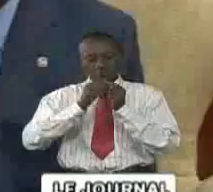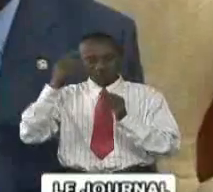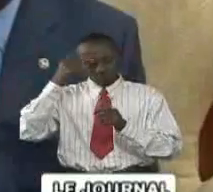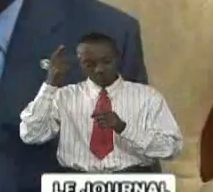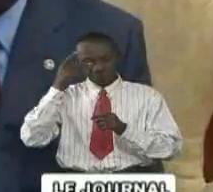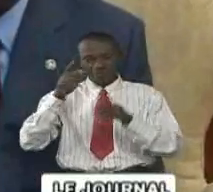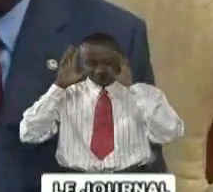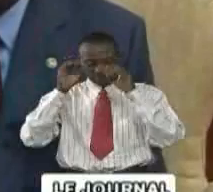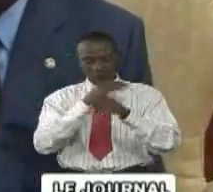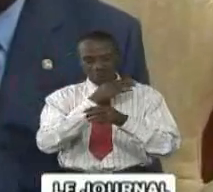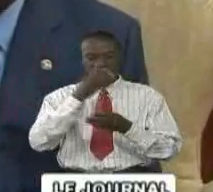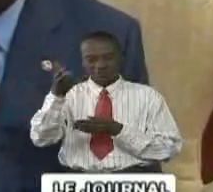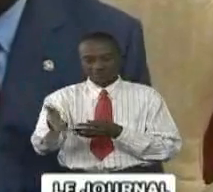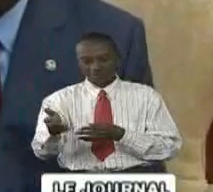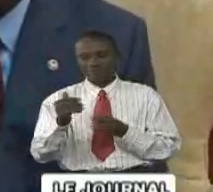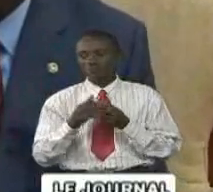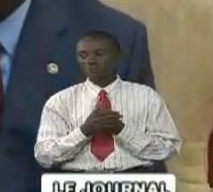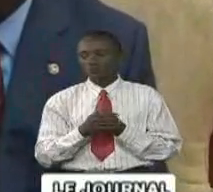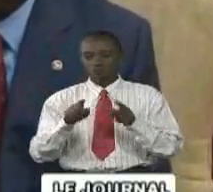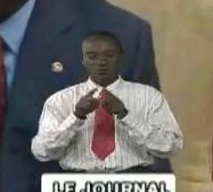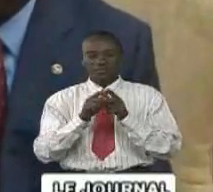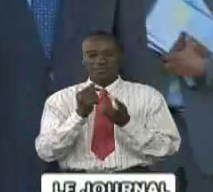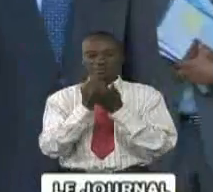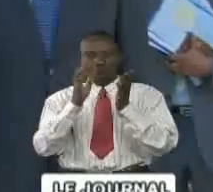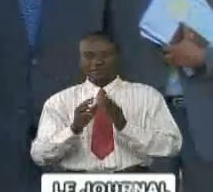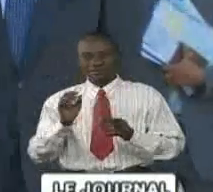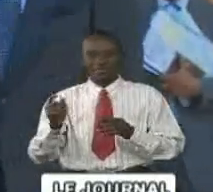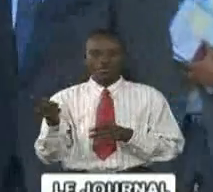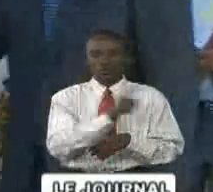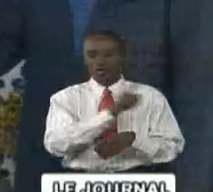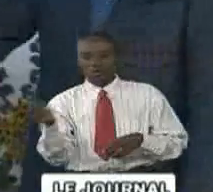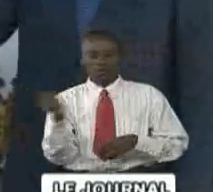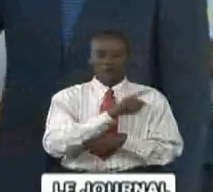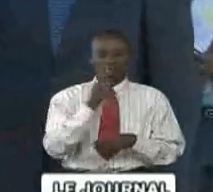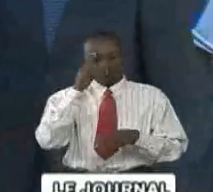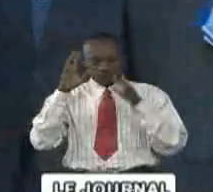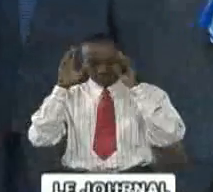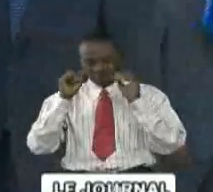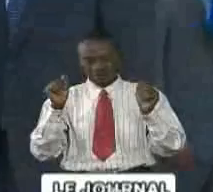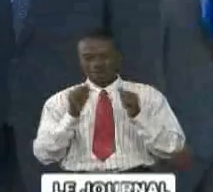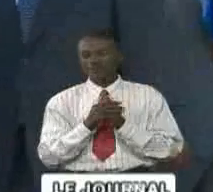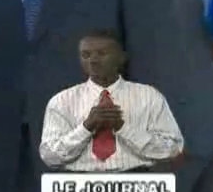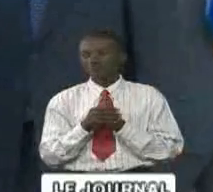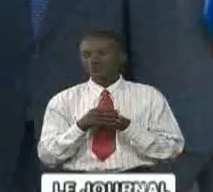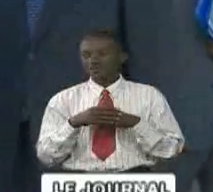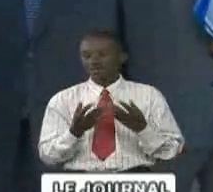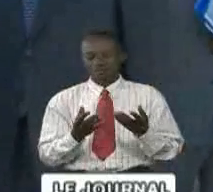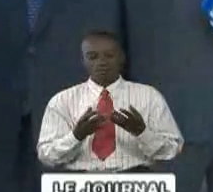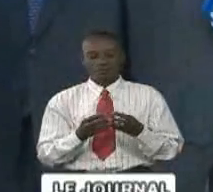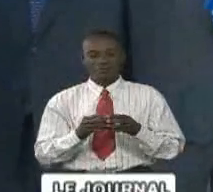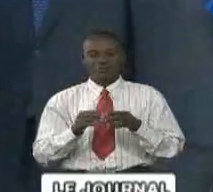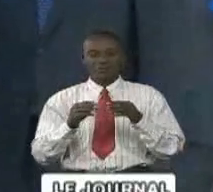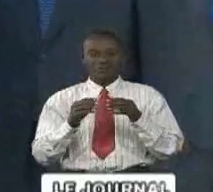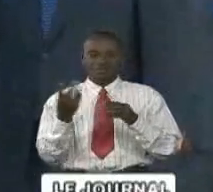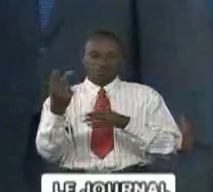Ilulu, et l'ambassadeur itinérant du président de la République, Séraphin Gouège. Aussitôt l'entretien terminé au CETA, chaleureuse poignée de